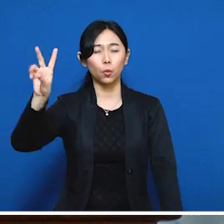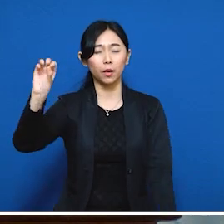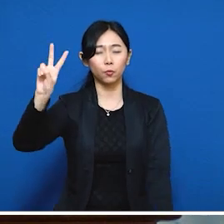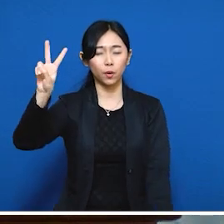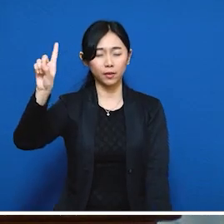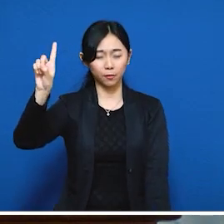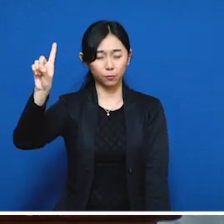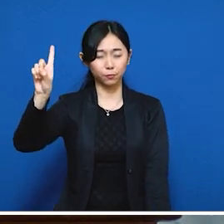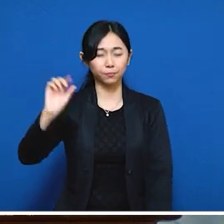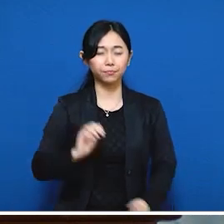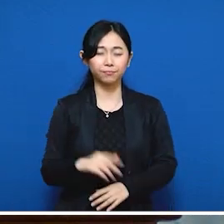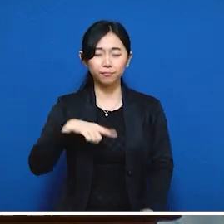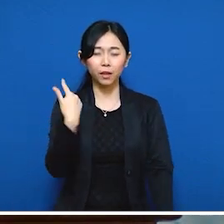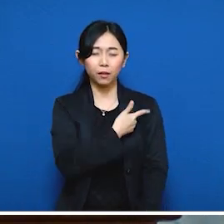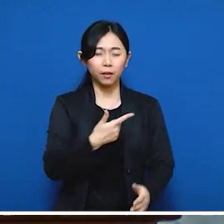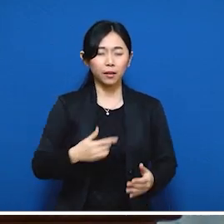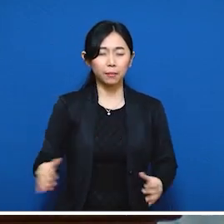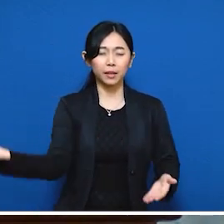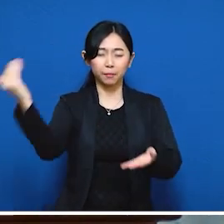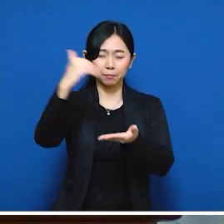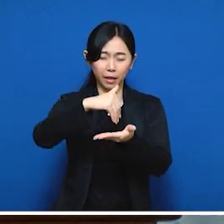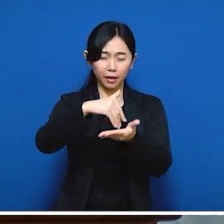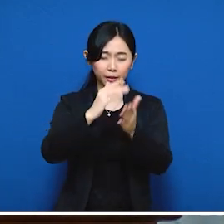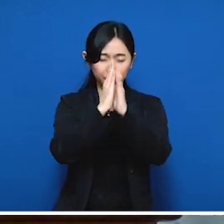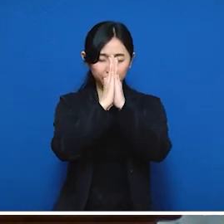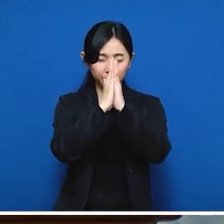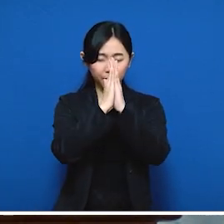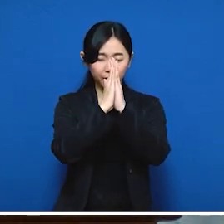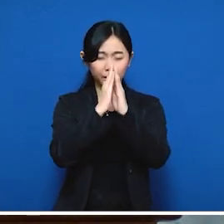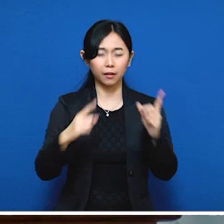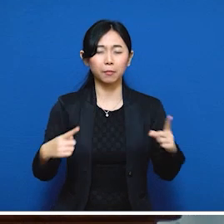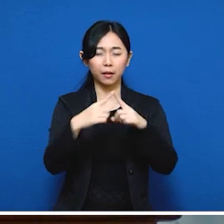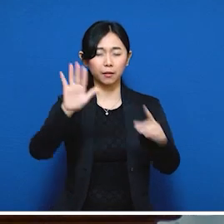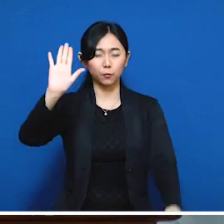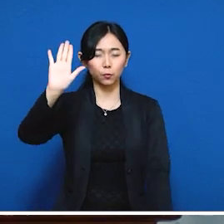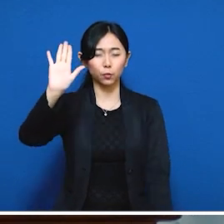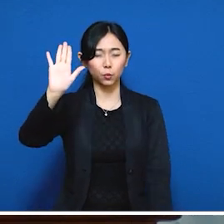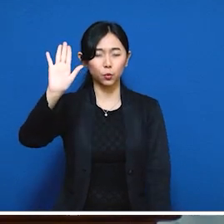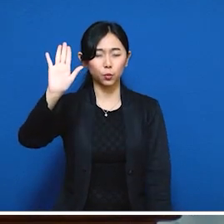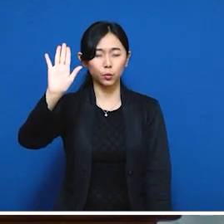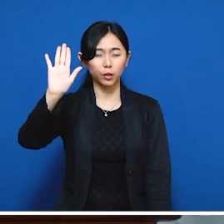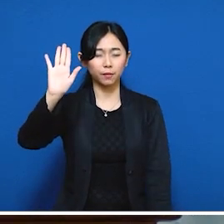ini, kami boleh kembali beribadah kepadamu.